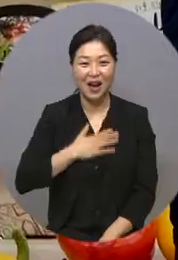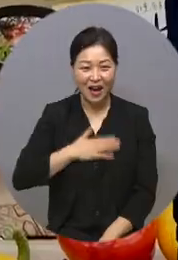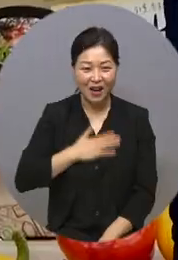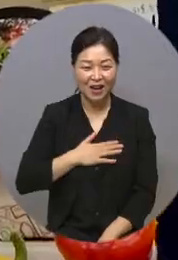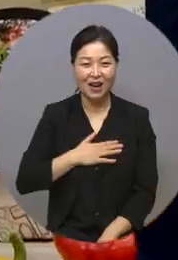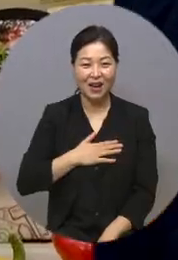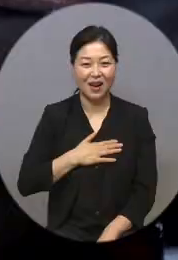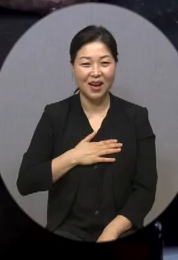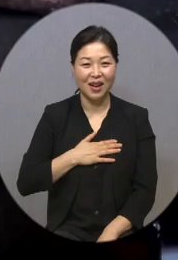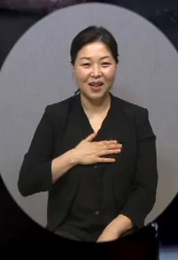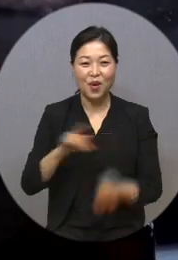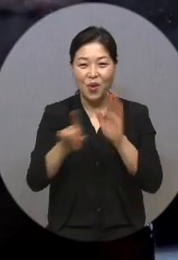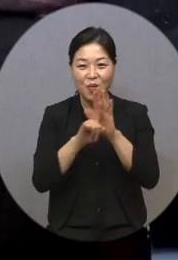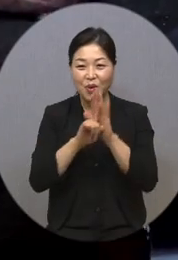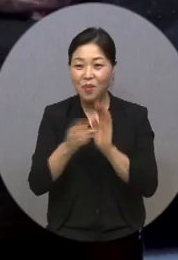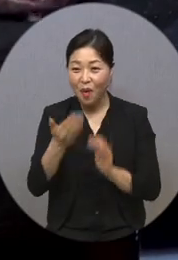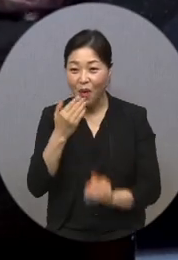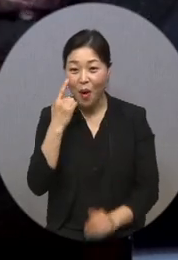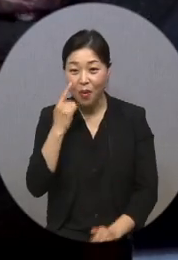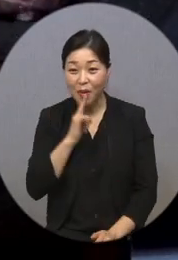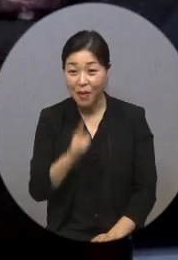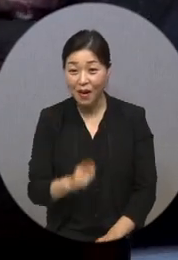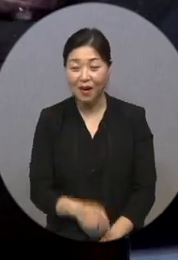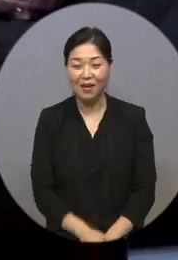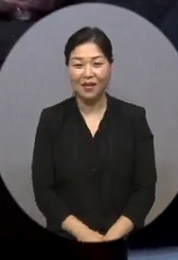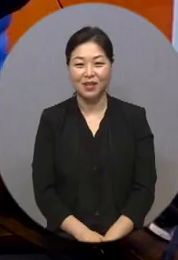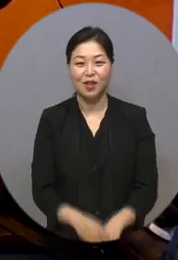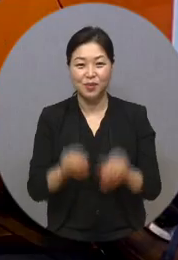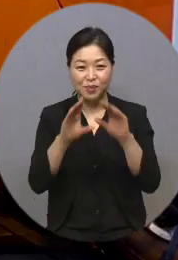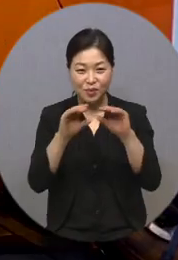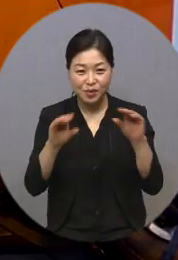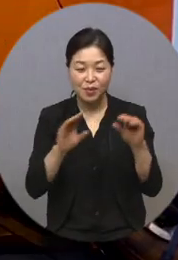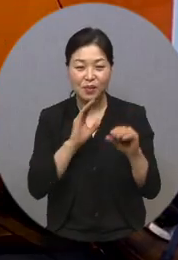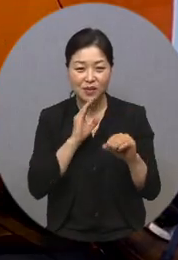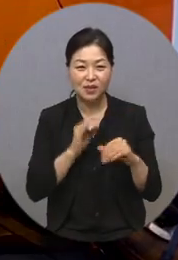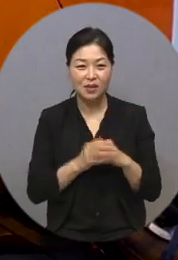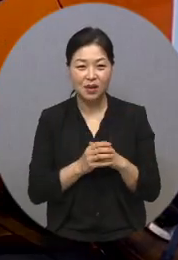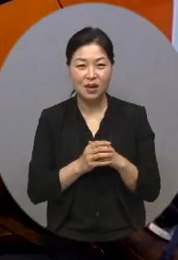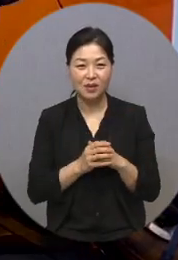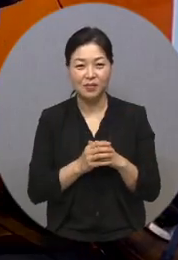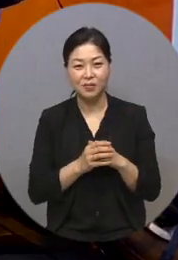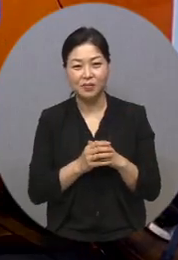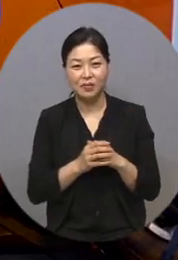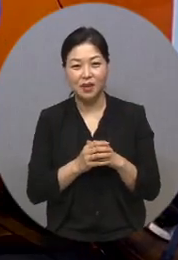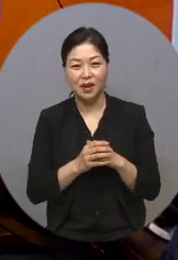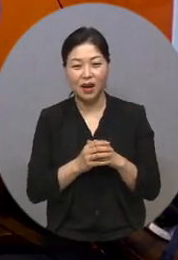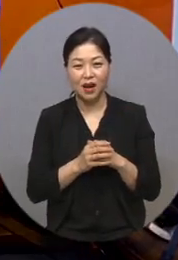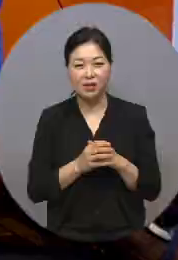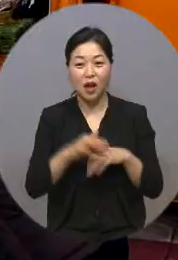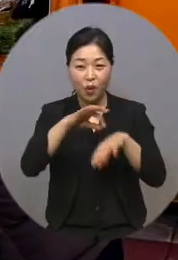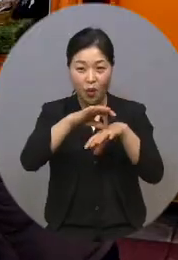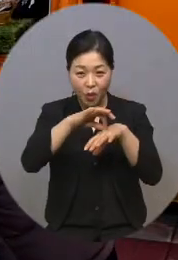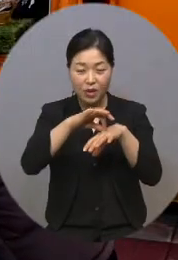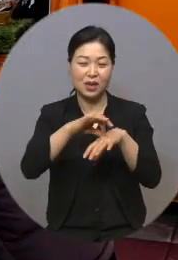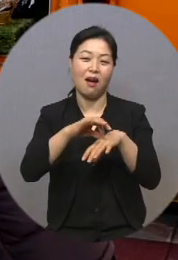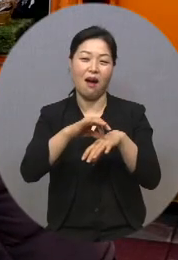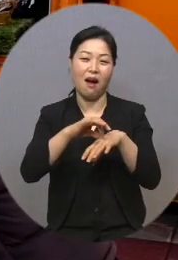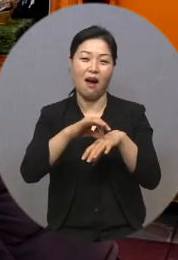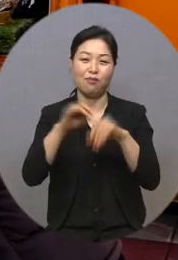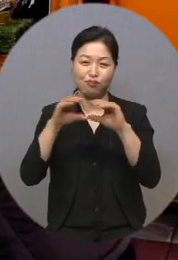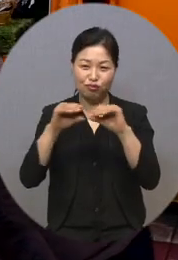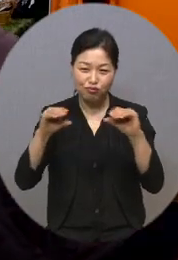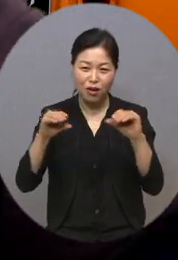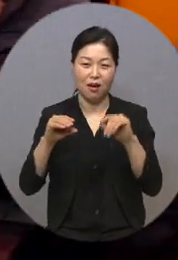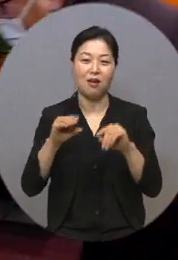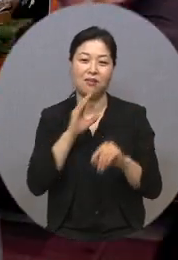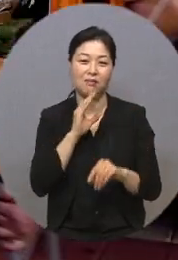홍보를 먹어보라니. 너무 맛있죠? 부드럽죠? 네. 그래서 육즙이 지금 터져버렸어요. 하나에 이렇게